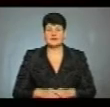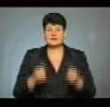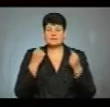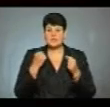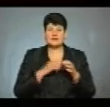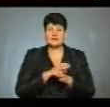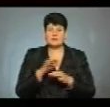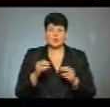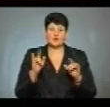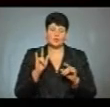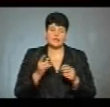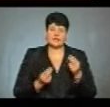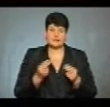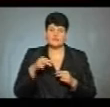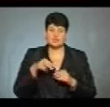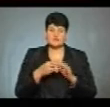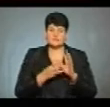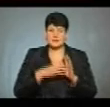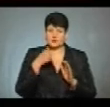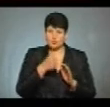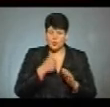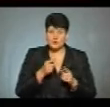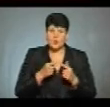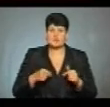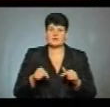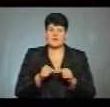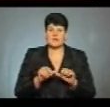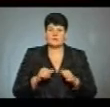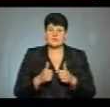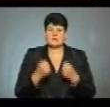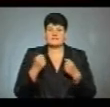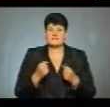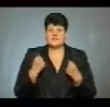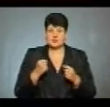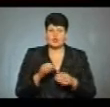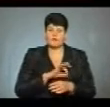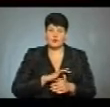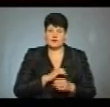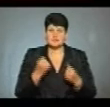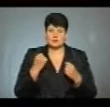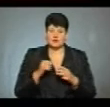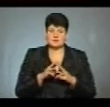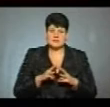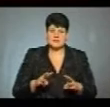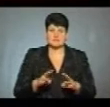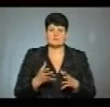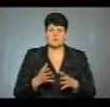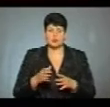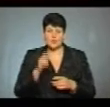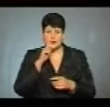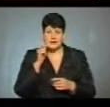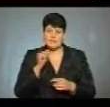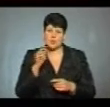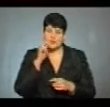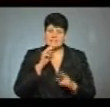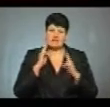Спортивний проєкт «Круті ігри» у 2018 році організували Комітет з фізичного виховання та спорту Міністерства освіти і науки України та